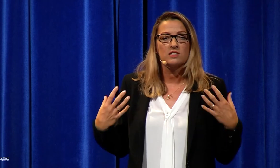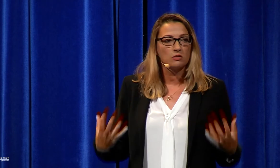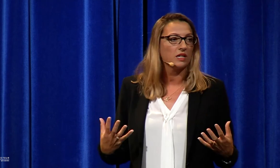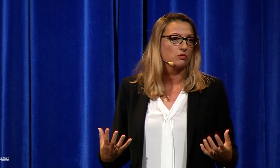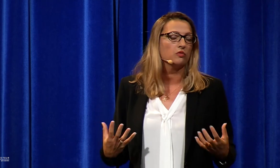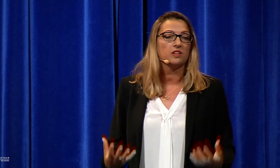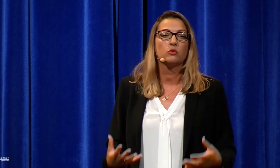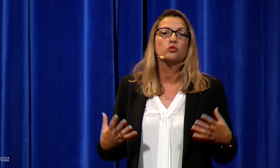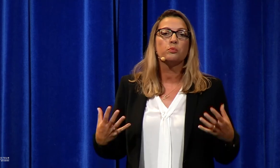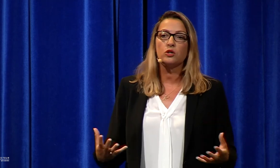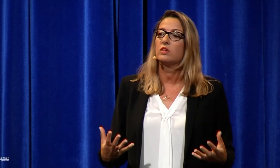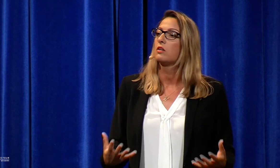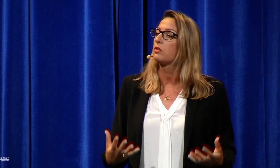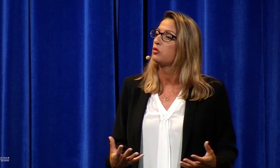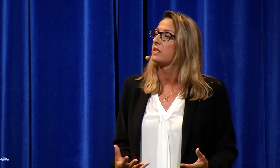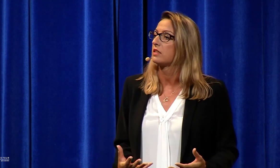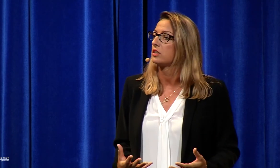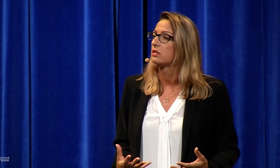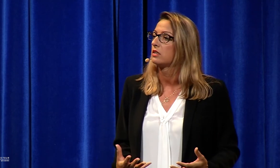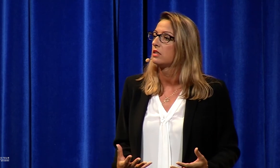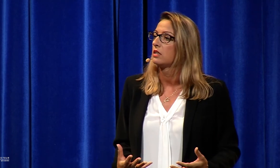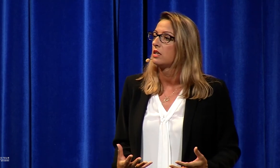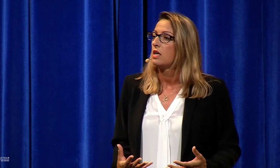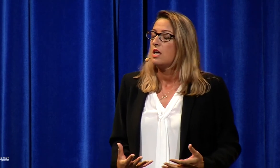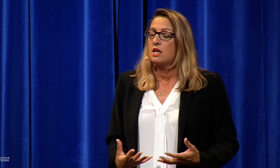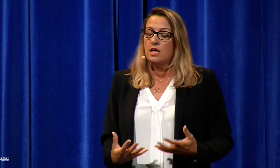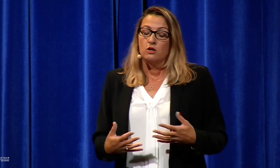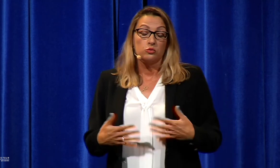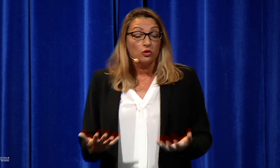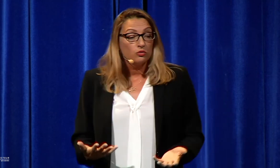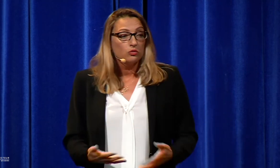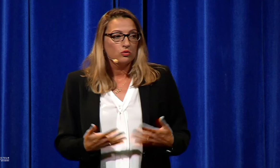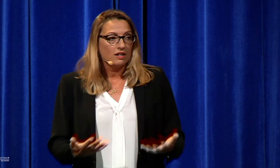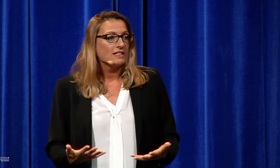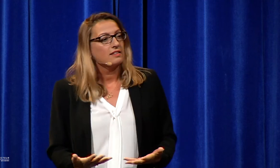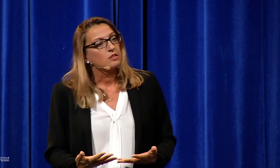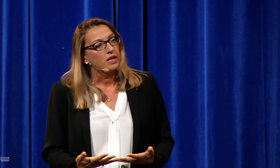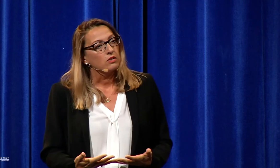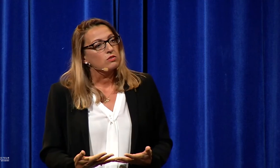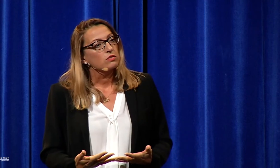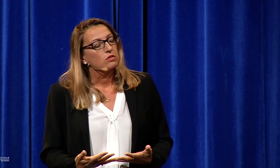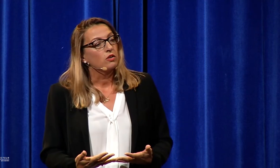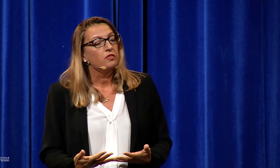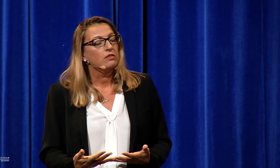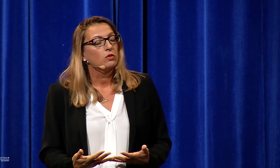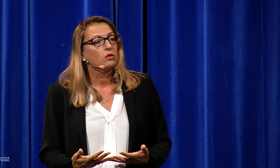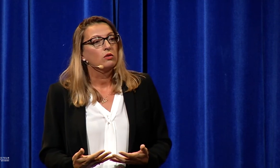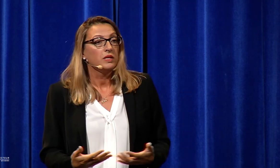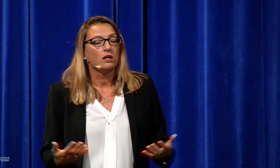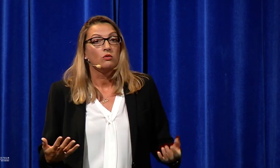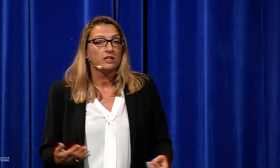sans avoir cette pression finalement de porter l'ensemble du message. Je me suis rendu compte au travers de cette expérience qu'en